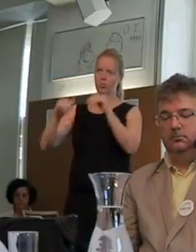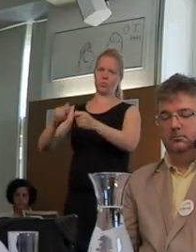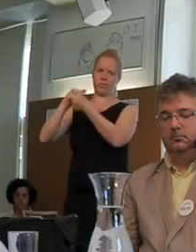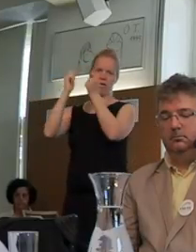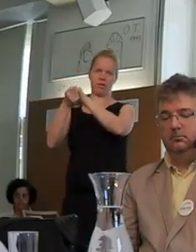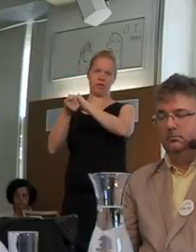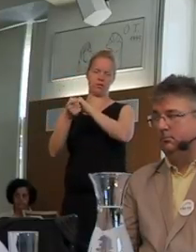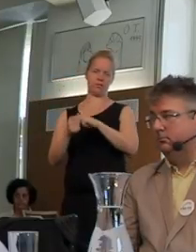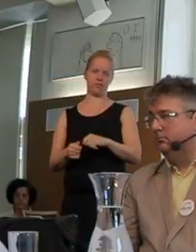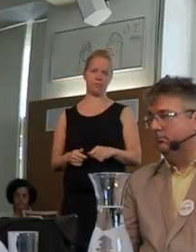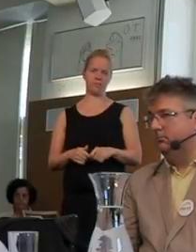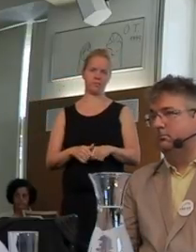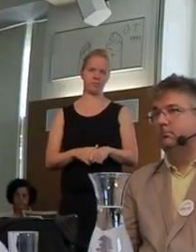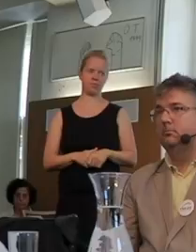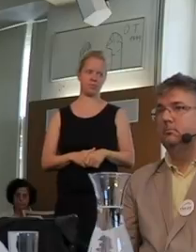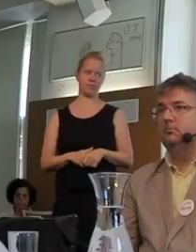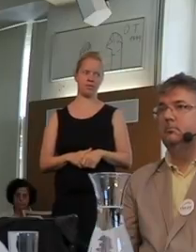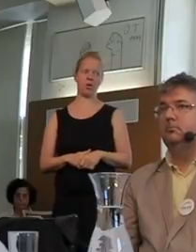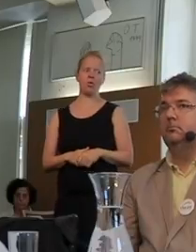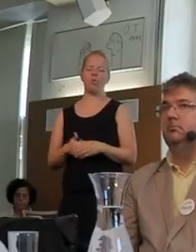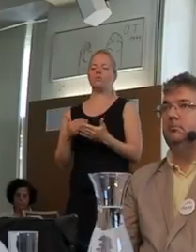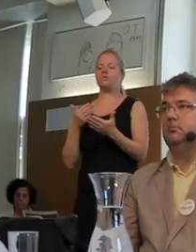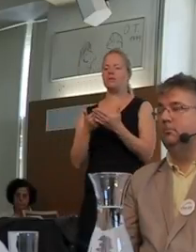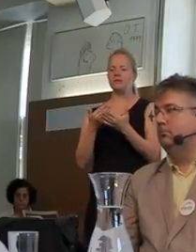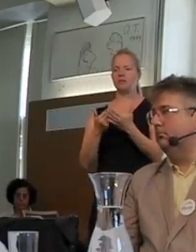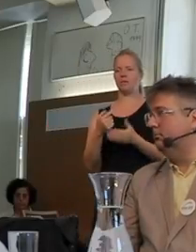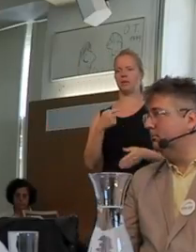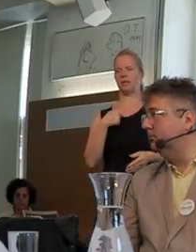Und insofern denke ich,